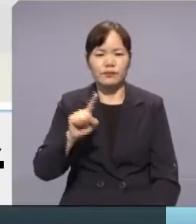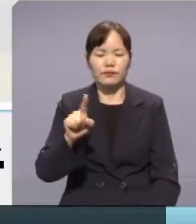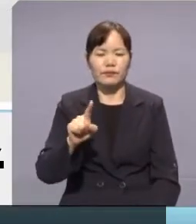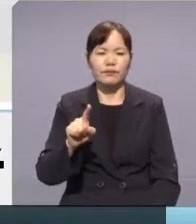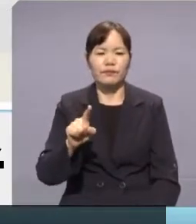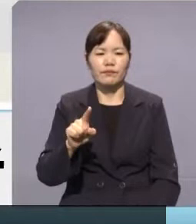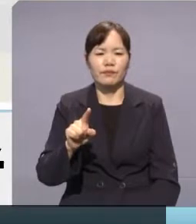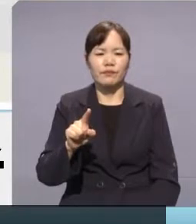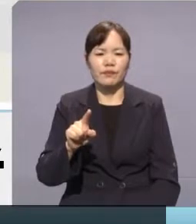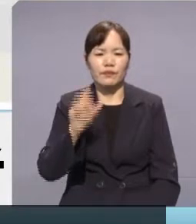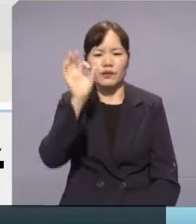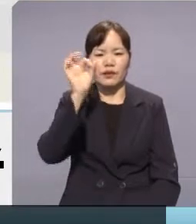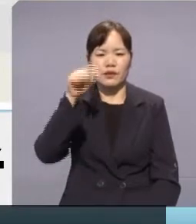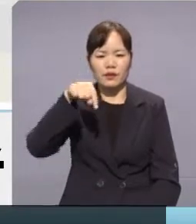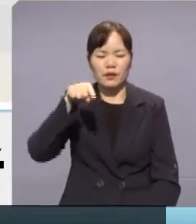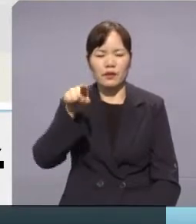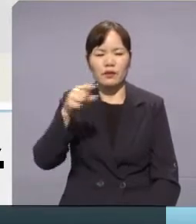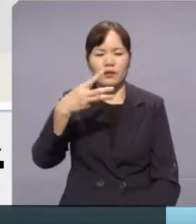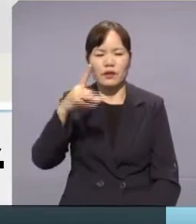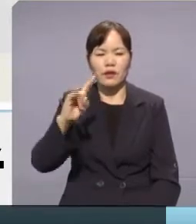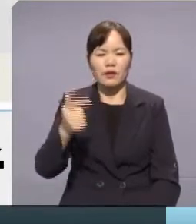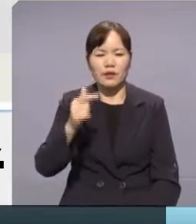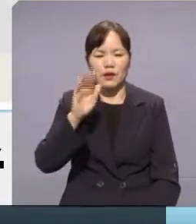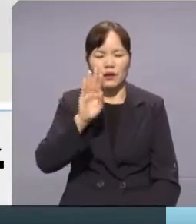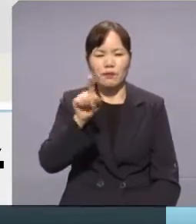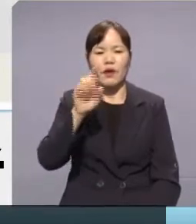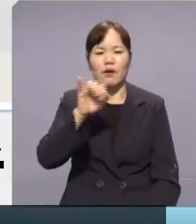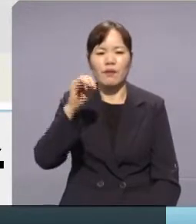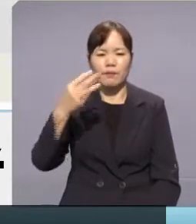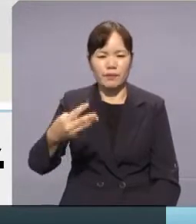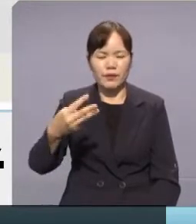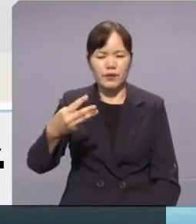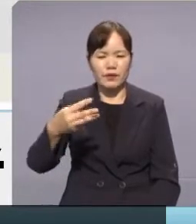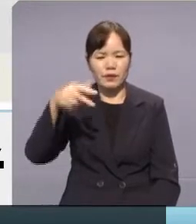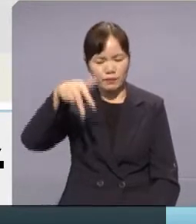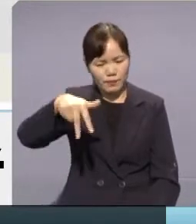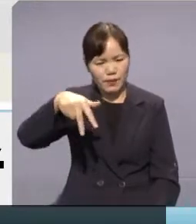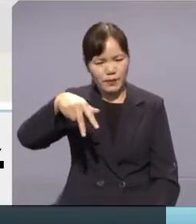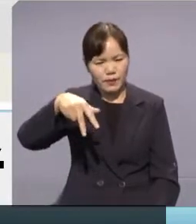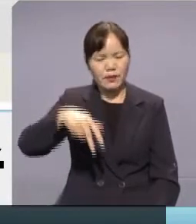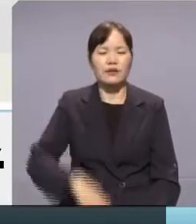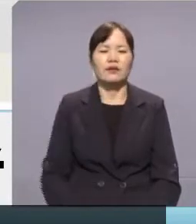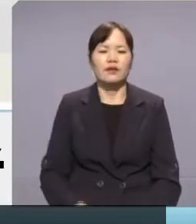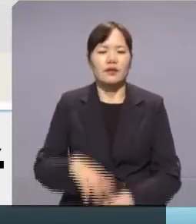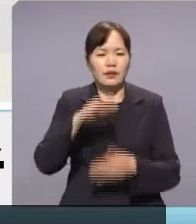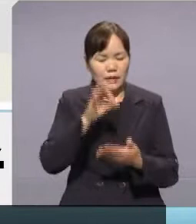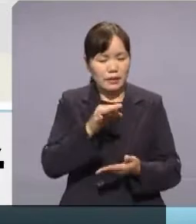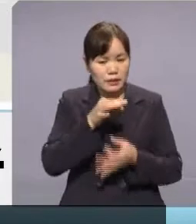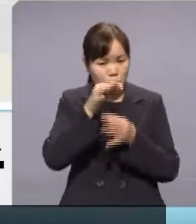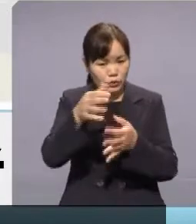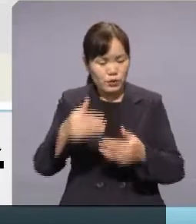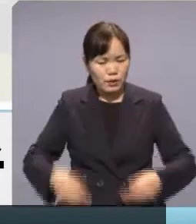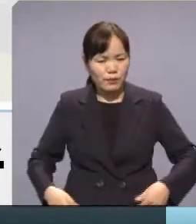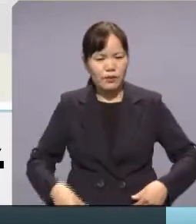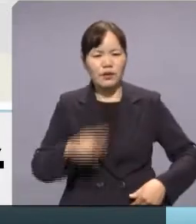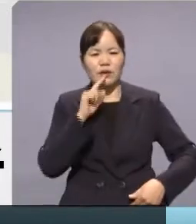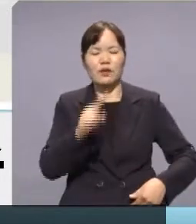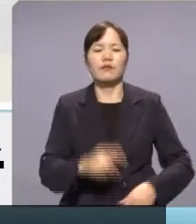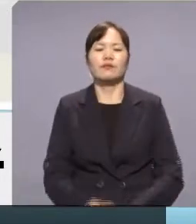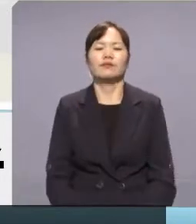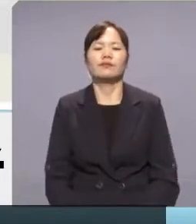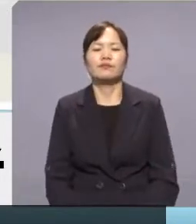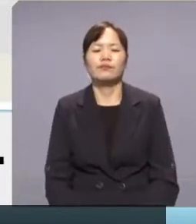게 워렌 버핏이 답이다. 가치주에 가치 예. 투자를 해야 되는데 다 말씀을 지금 못